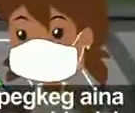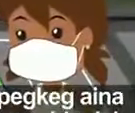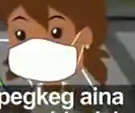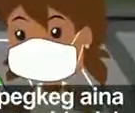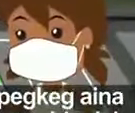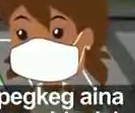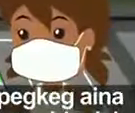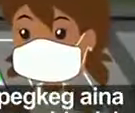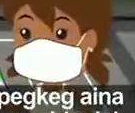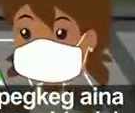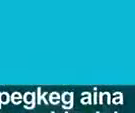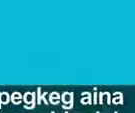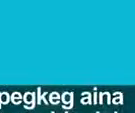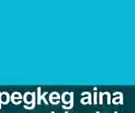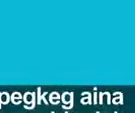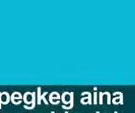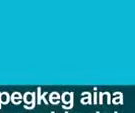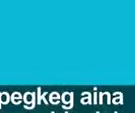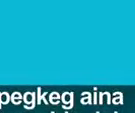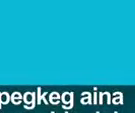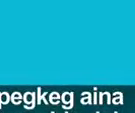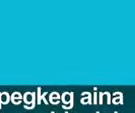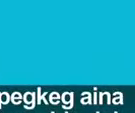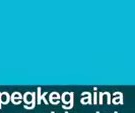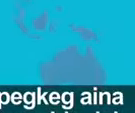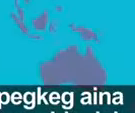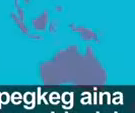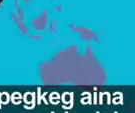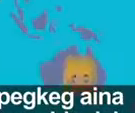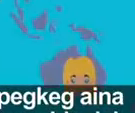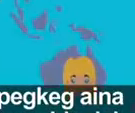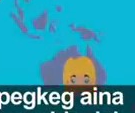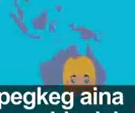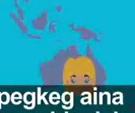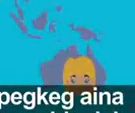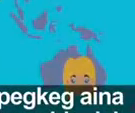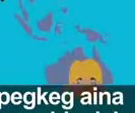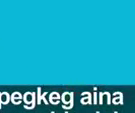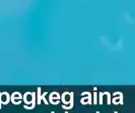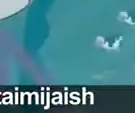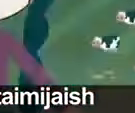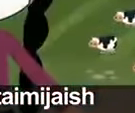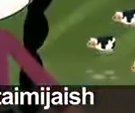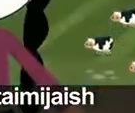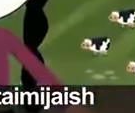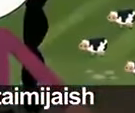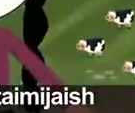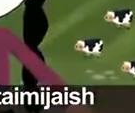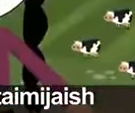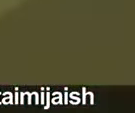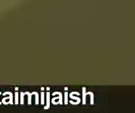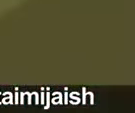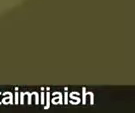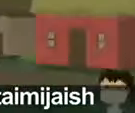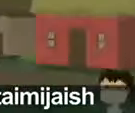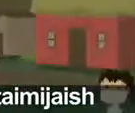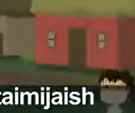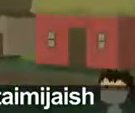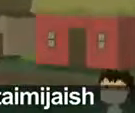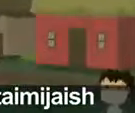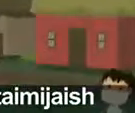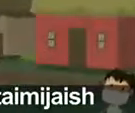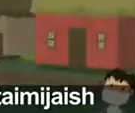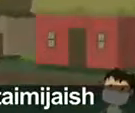Nuwintus jambe antenas jamahan pungking aina nuhe chichamen angtan me kumpahum ainohe, hintin kangkin ainohe,